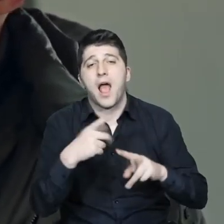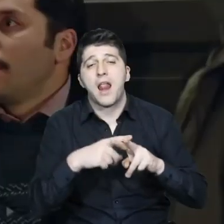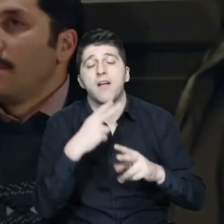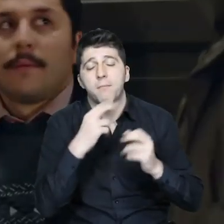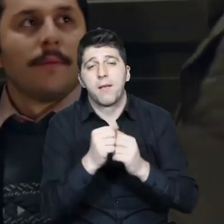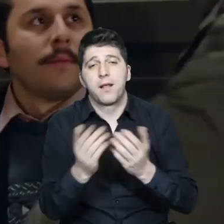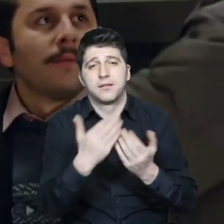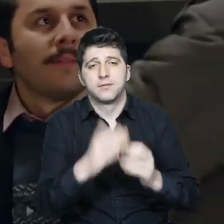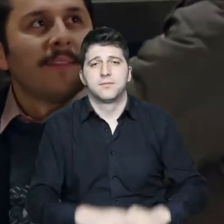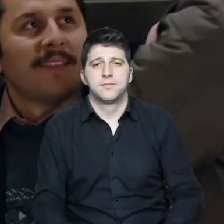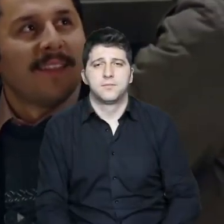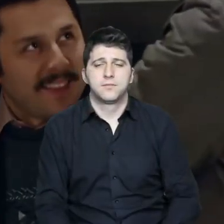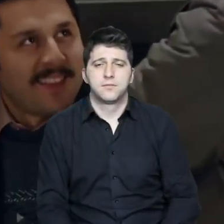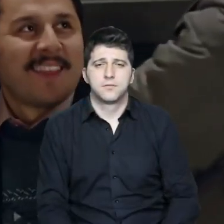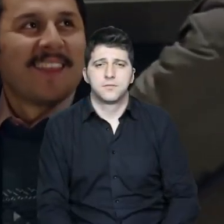Hanım'ı.